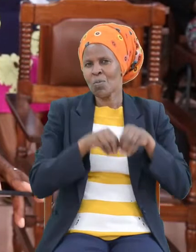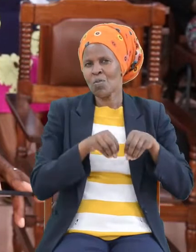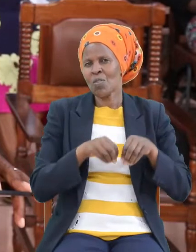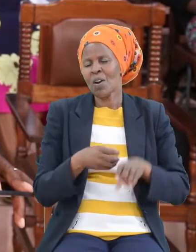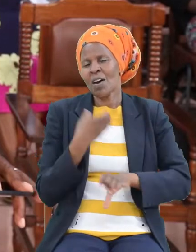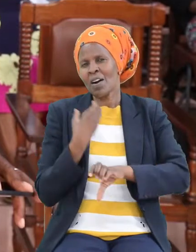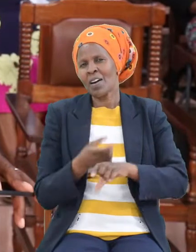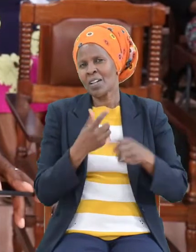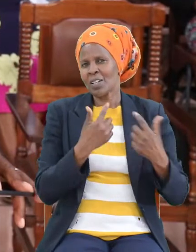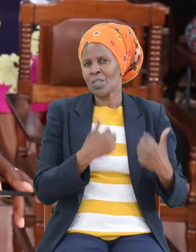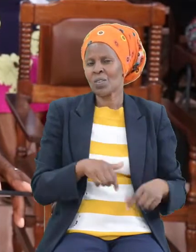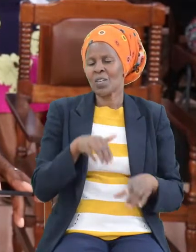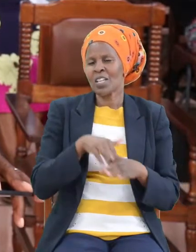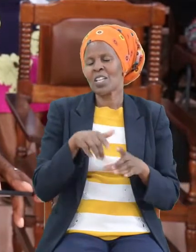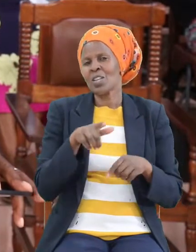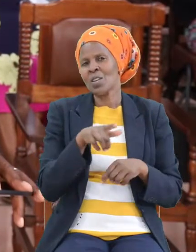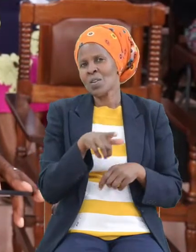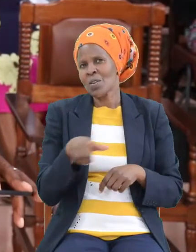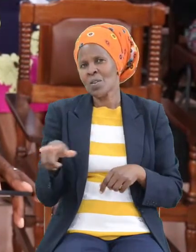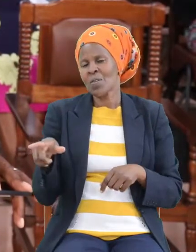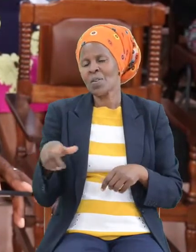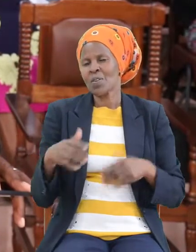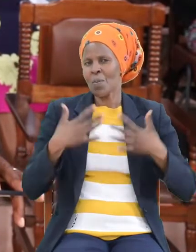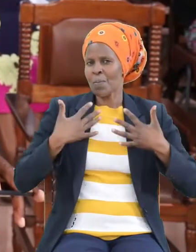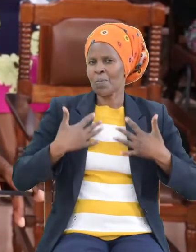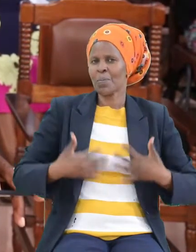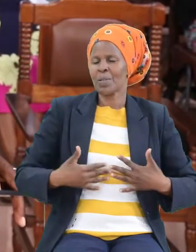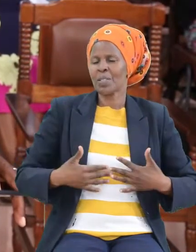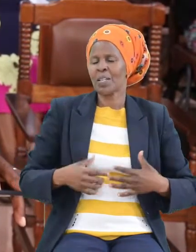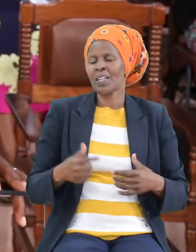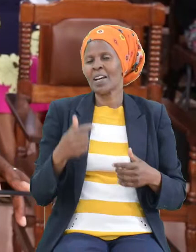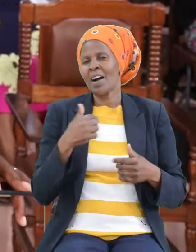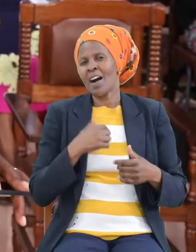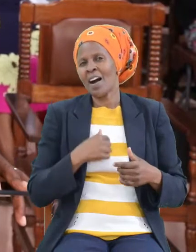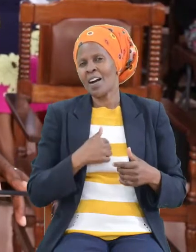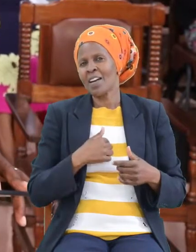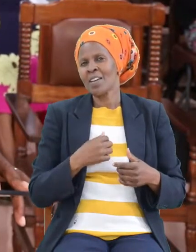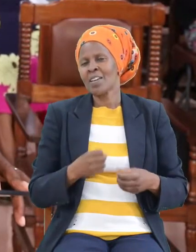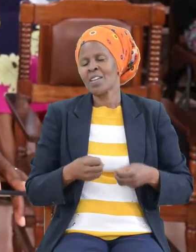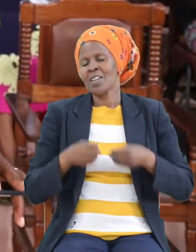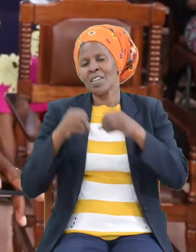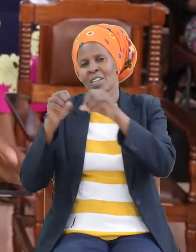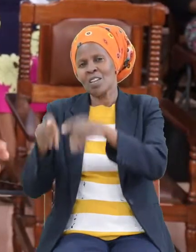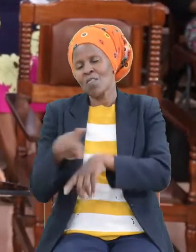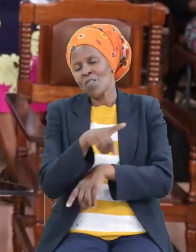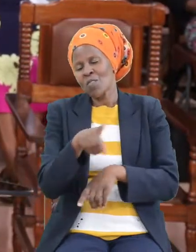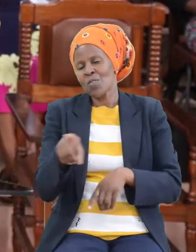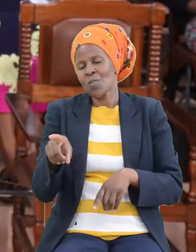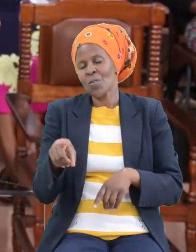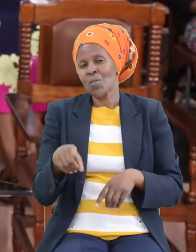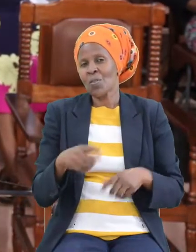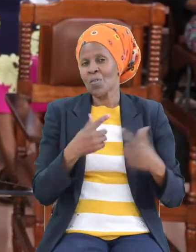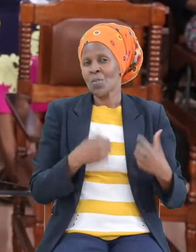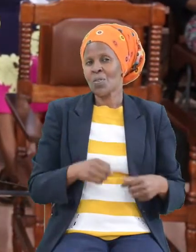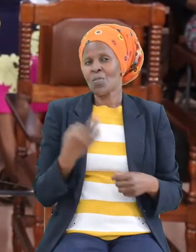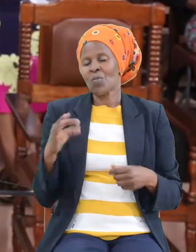jiwe uliomo ndani ya mwili wenu, nami nitawapa moyo wa nyama.